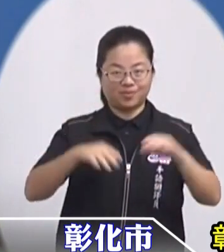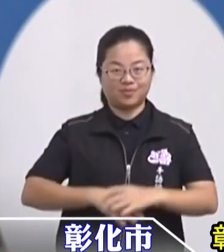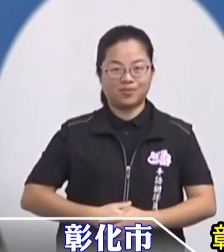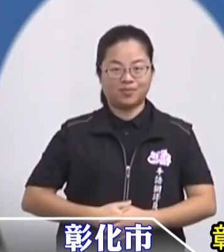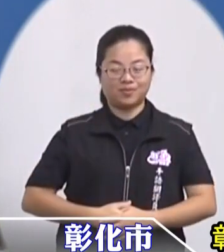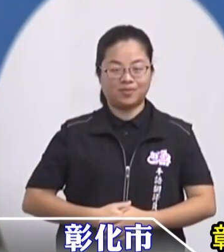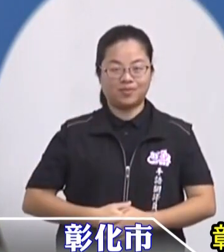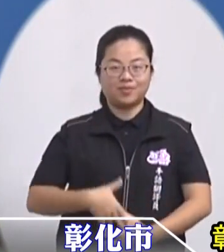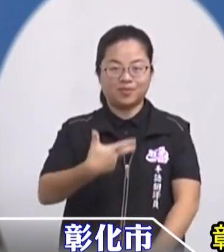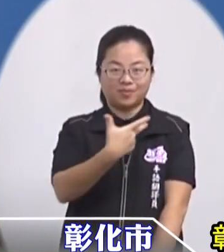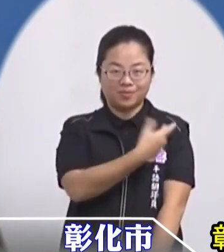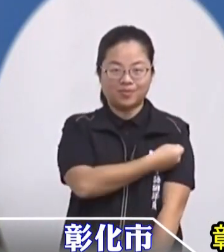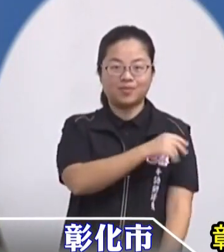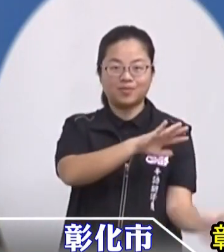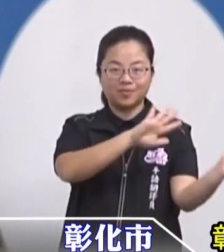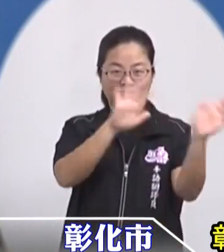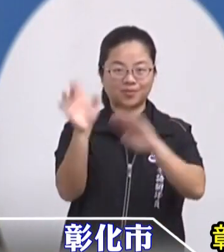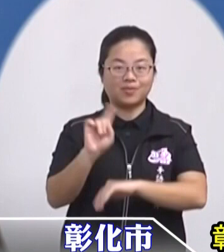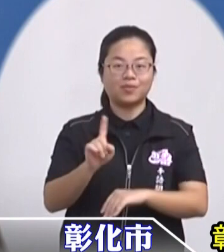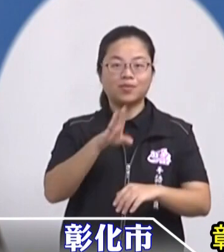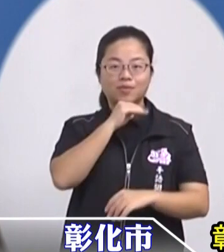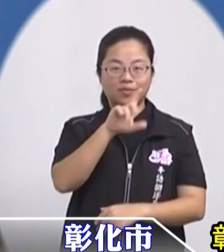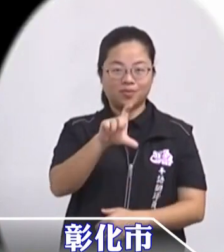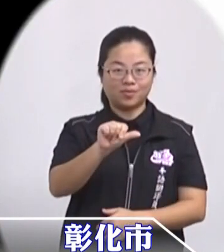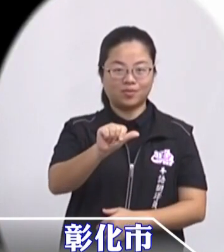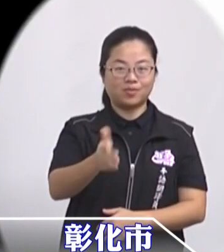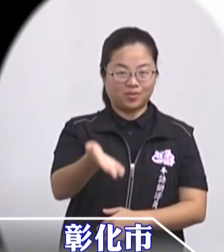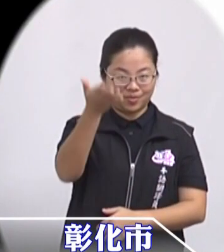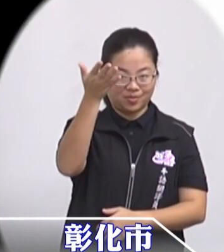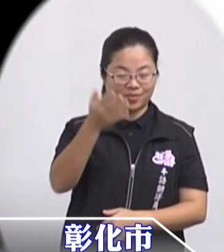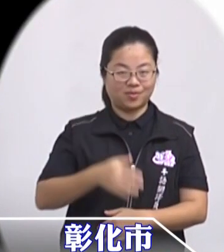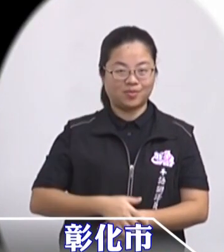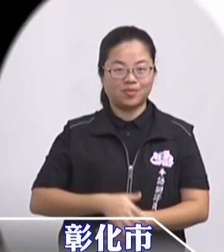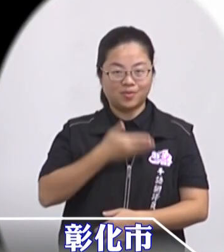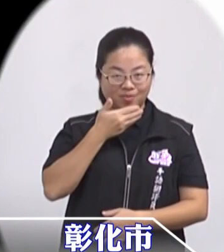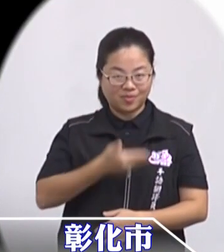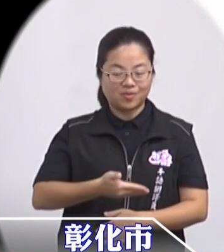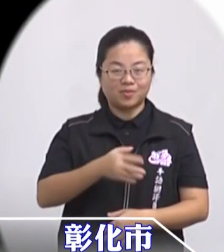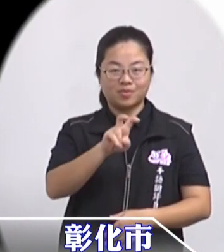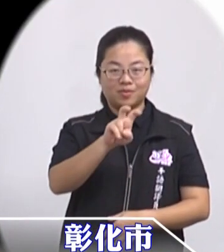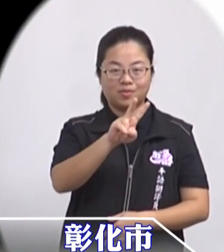这个注射疫苗的状况哈。65岁以上的长辈哈，有